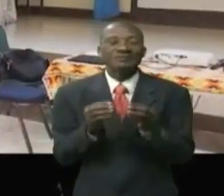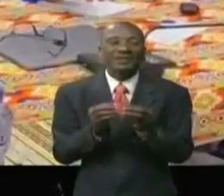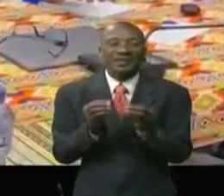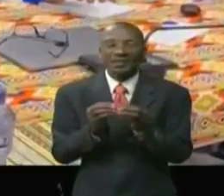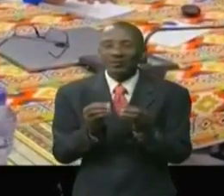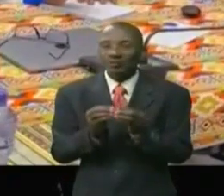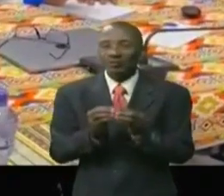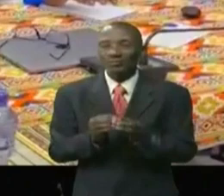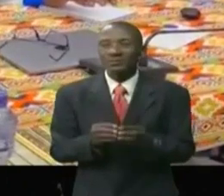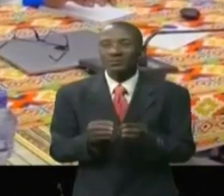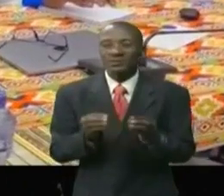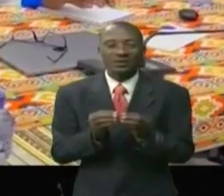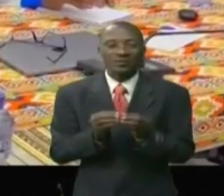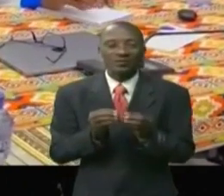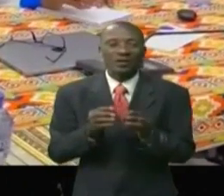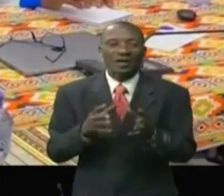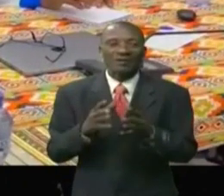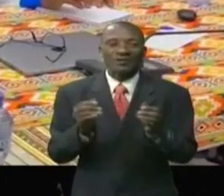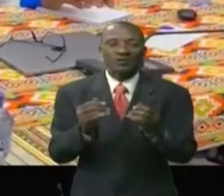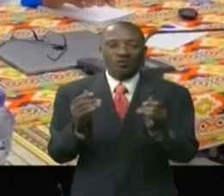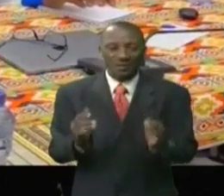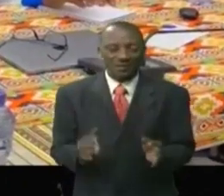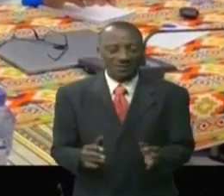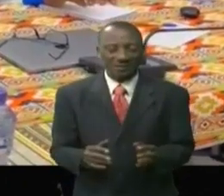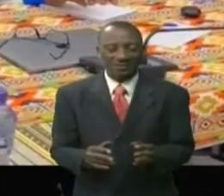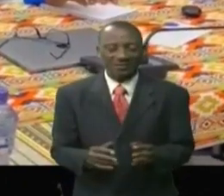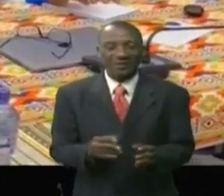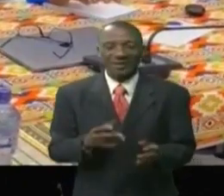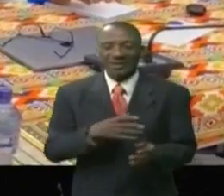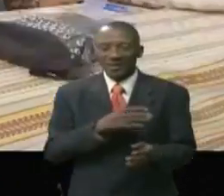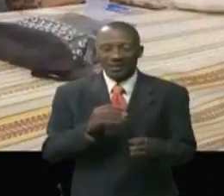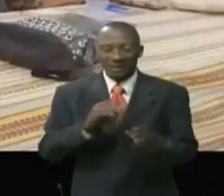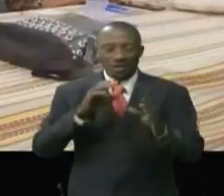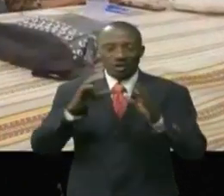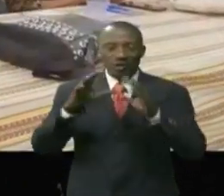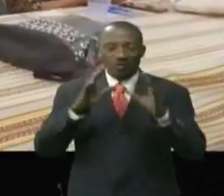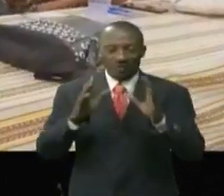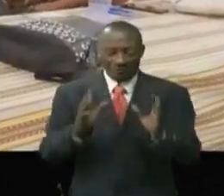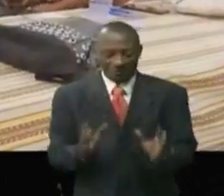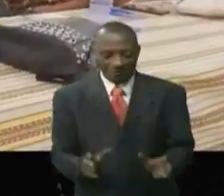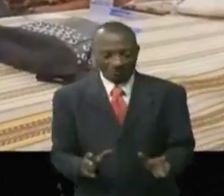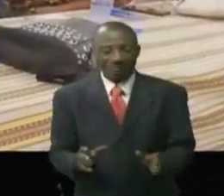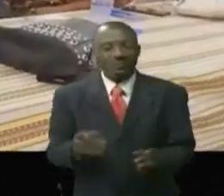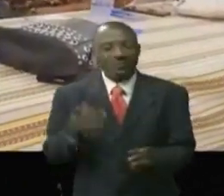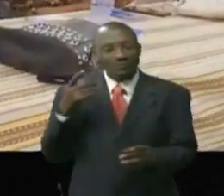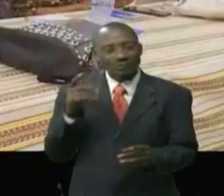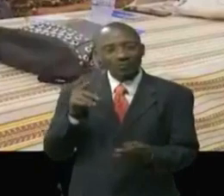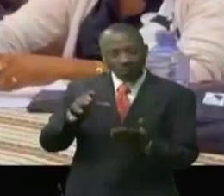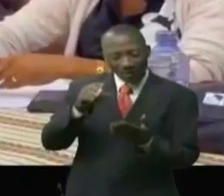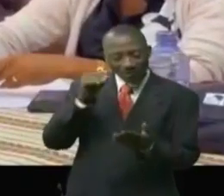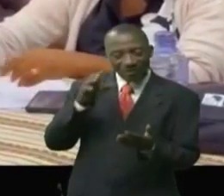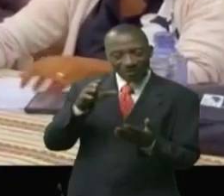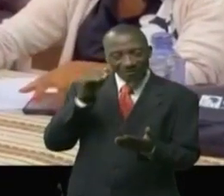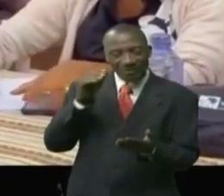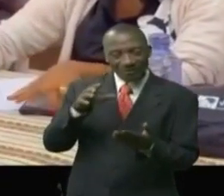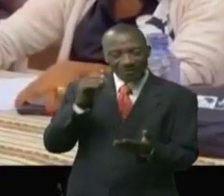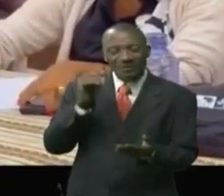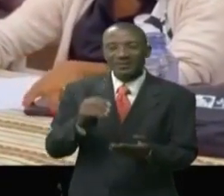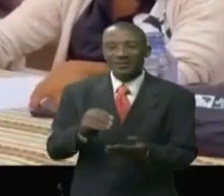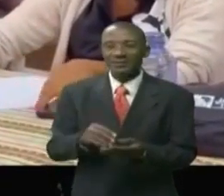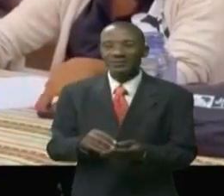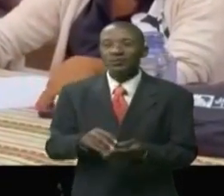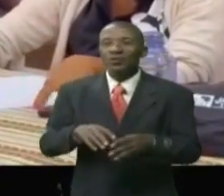orau les journalistes devraient s'abstenir de tout discours de haine de violence et de fake news le rôle du